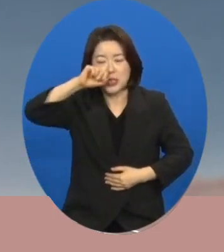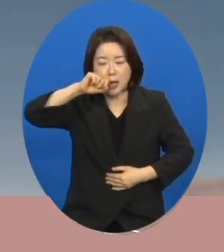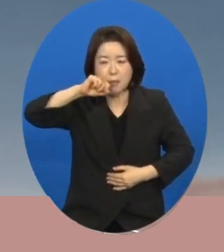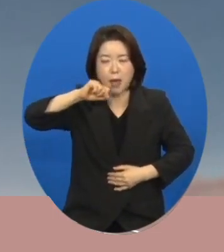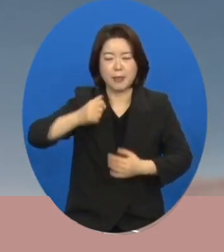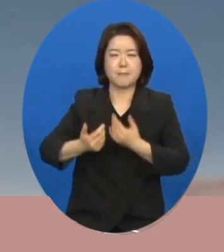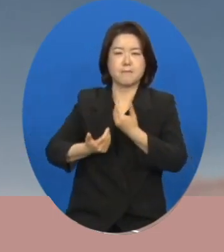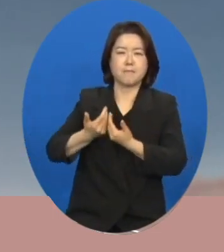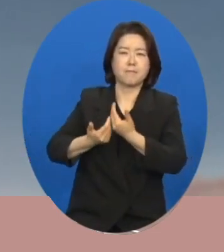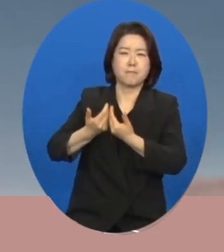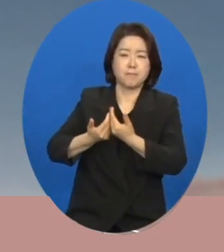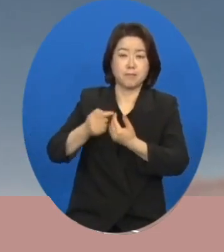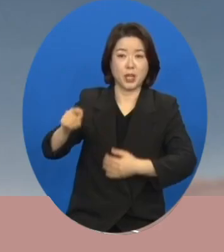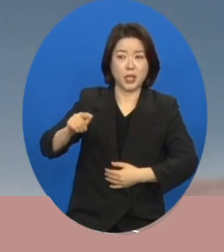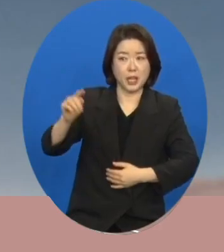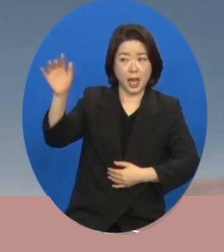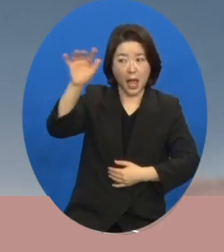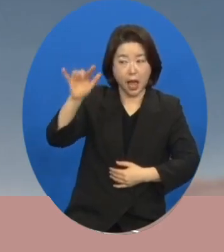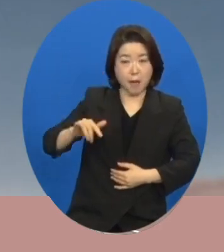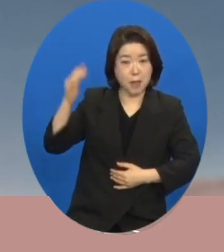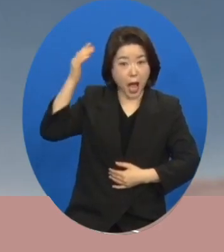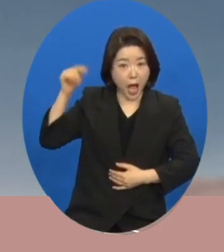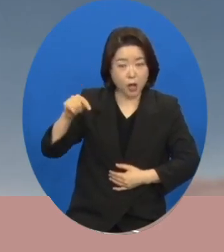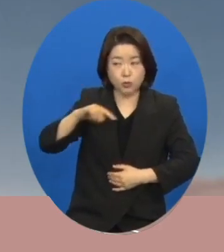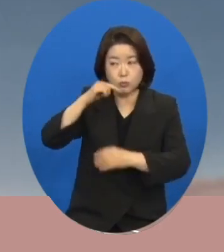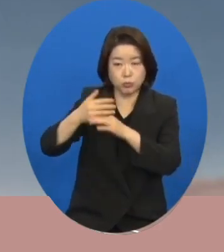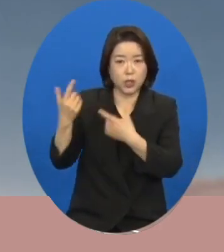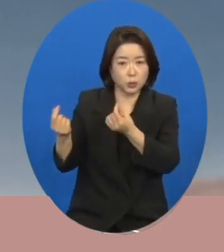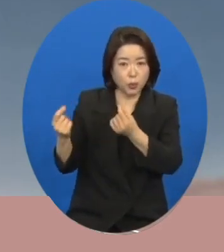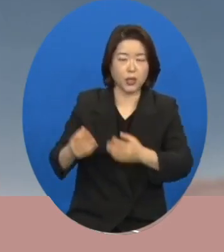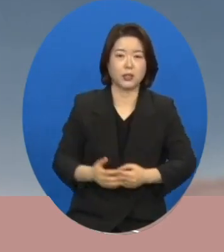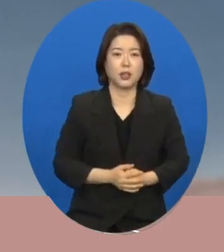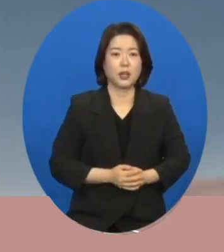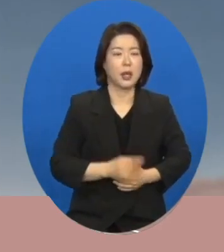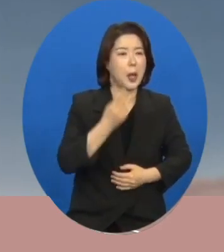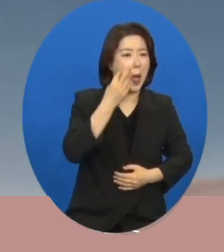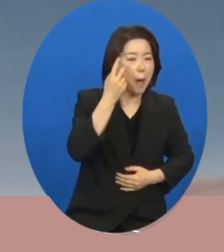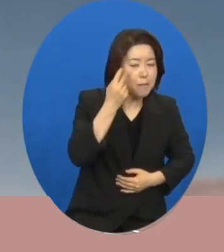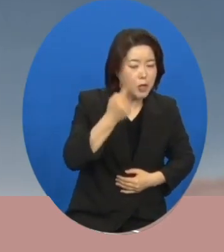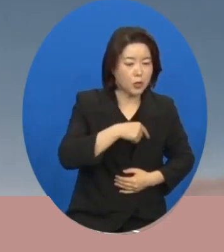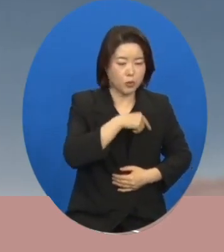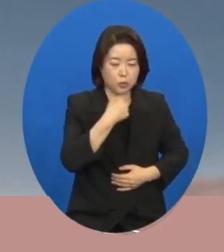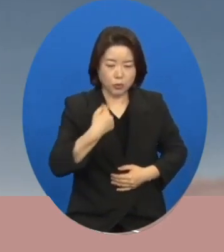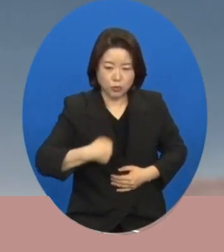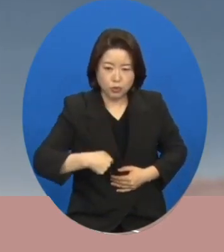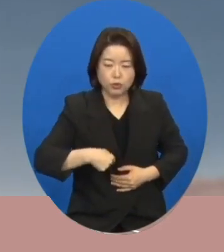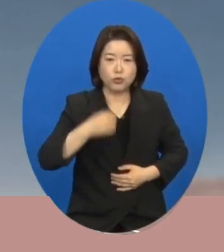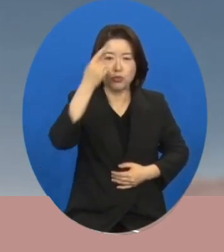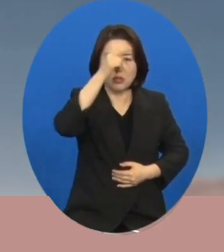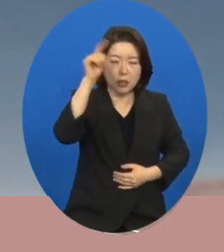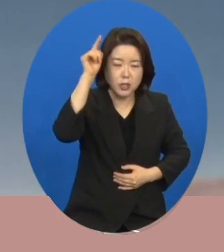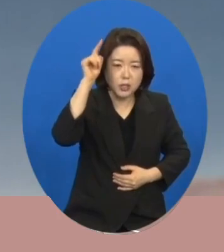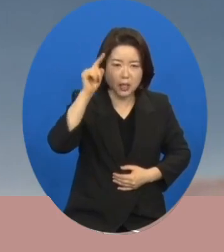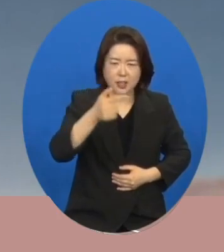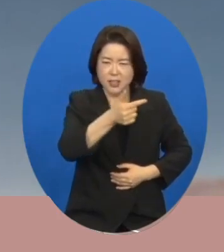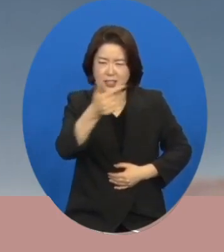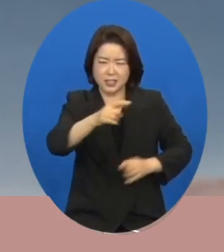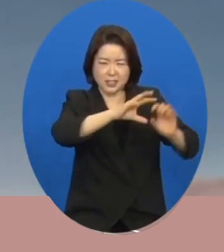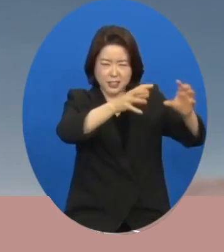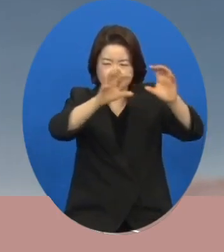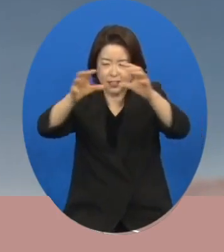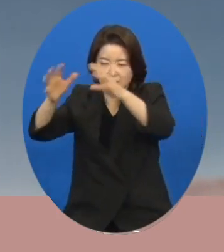한반도 하고 연결되어 있고 미국과 러시아 중국이 대나라들의 어떤